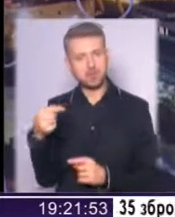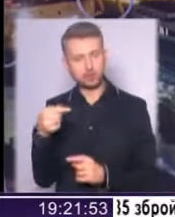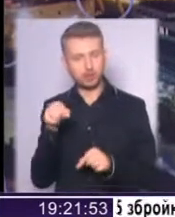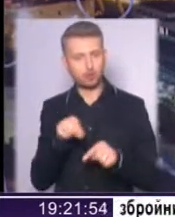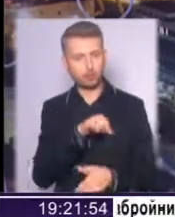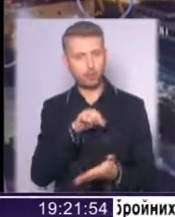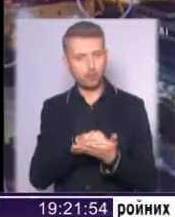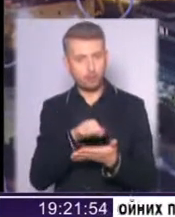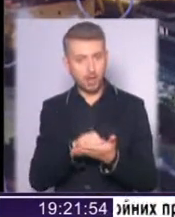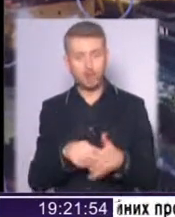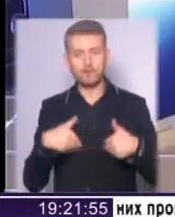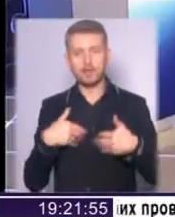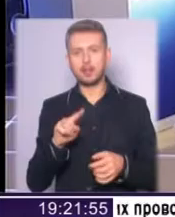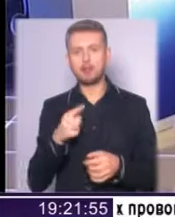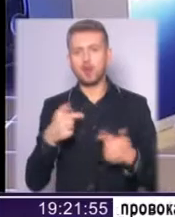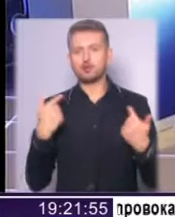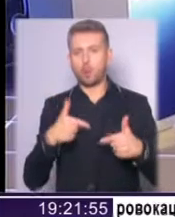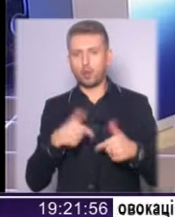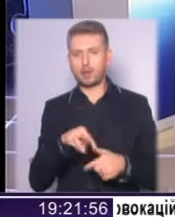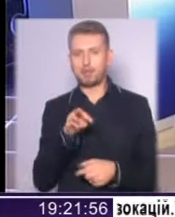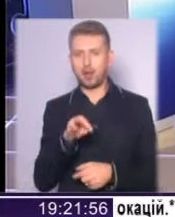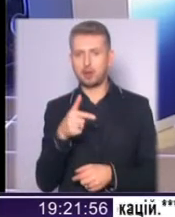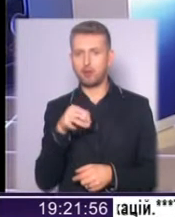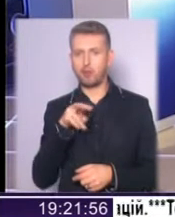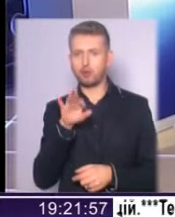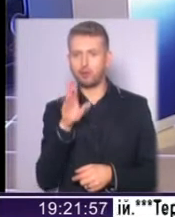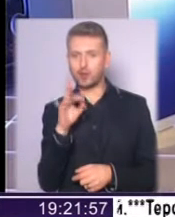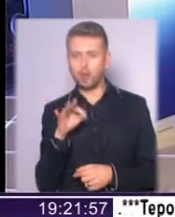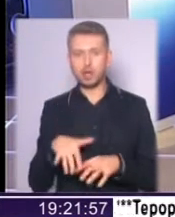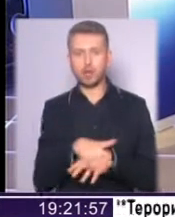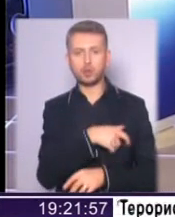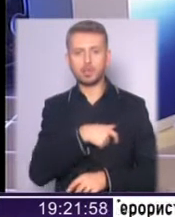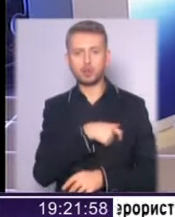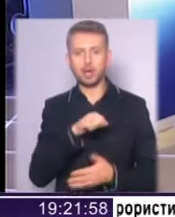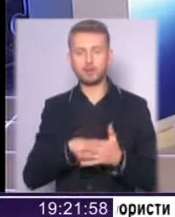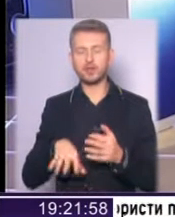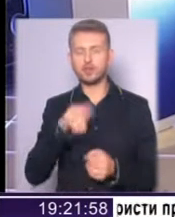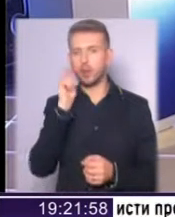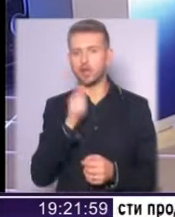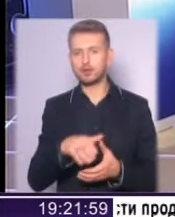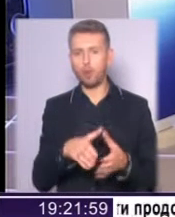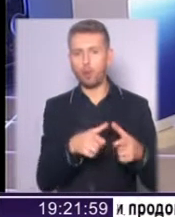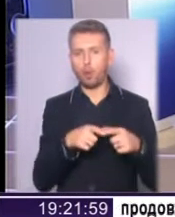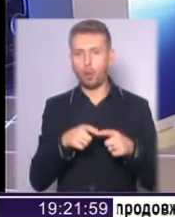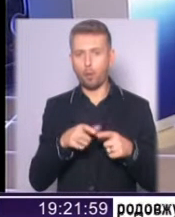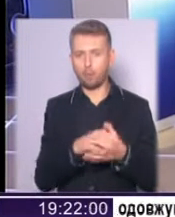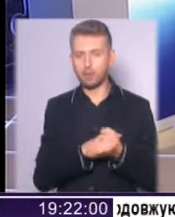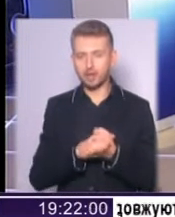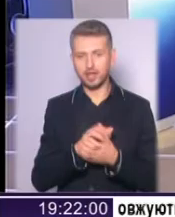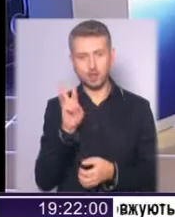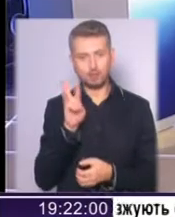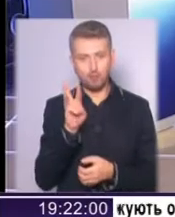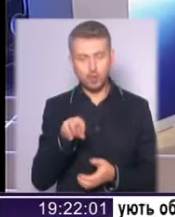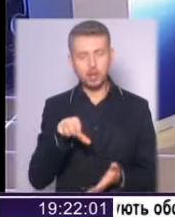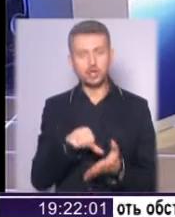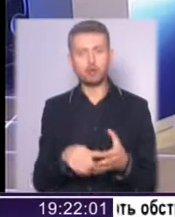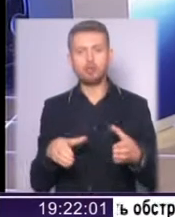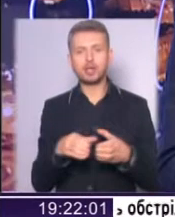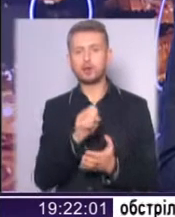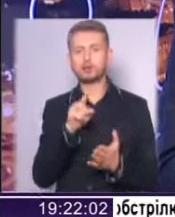Вітайте першого гостя студії, це Михайло Головко, народний депутат від Всеукраїнського об'єднання «Свобода», член комітету з питань податкової та